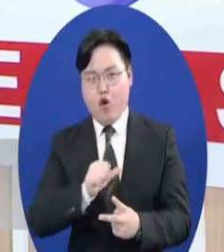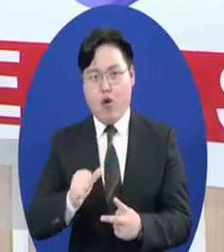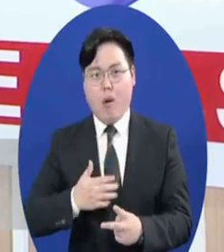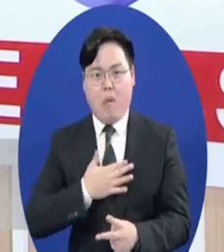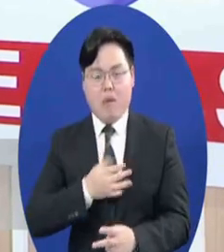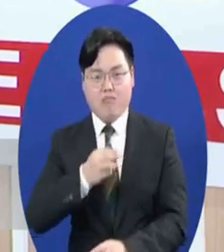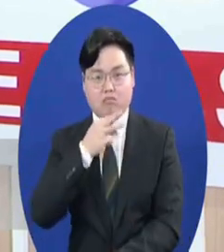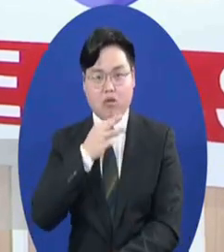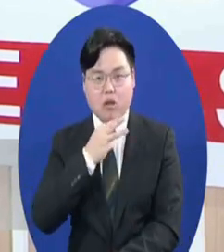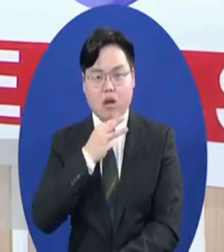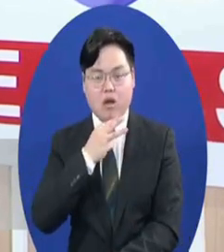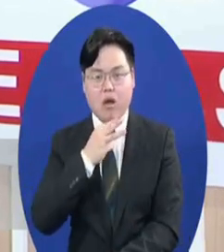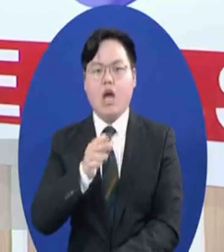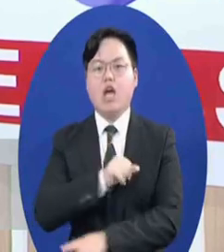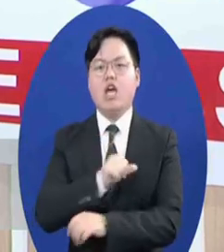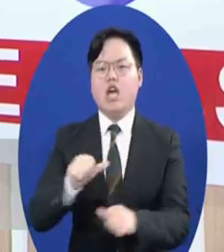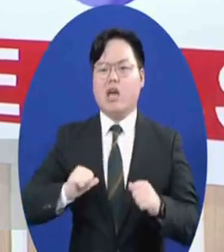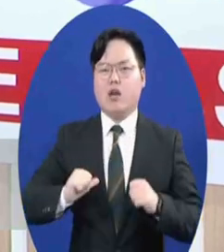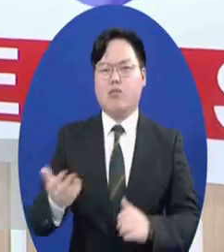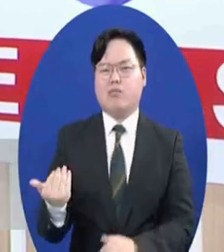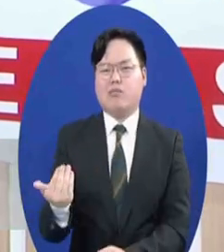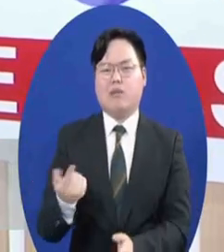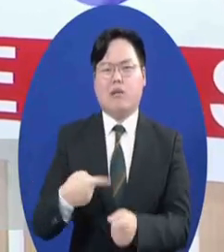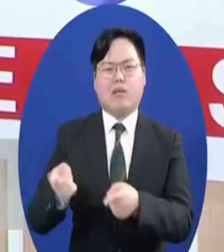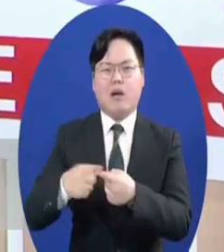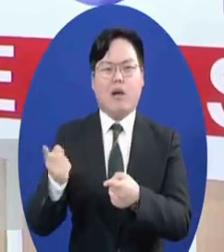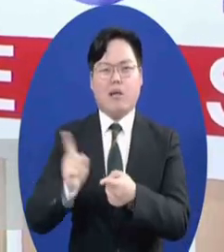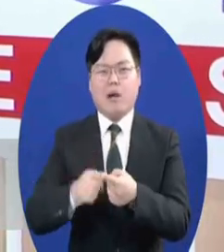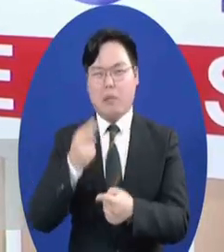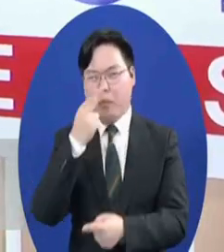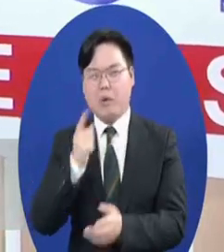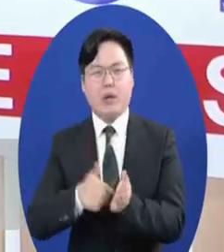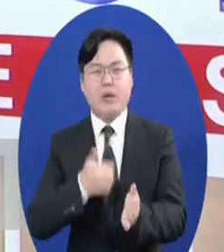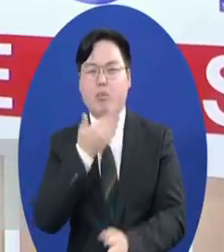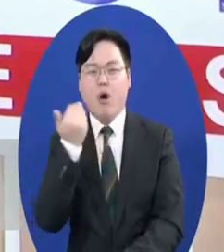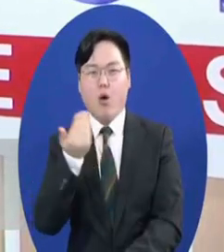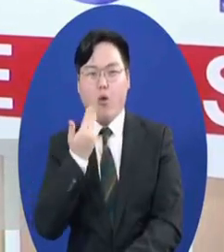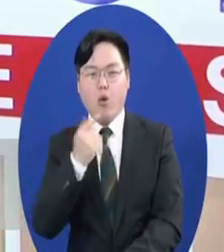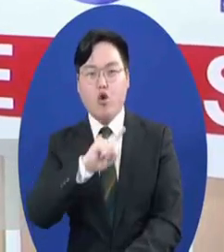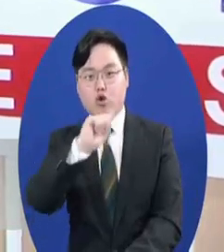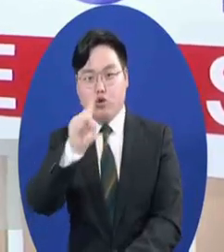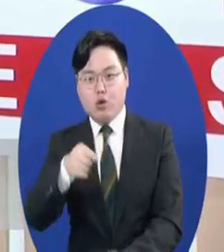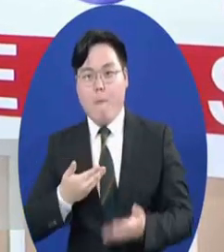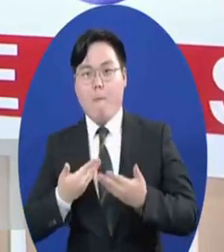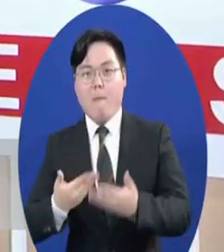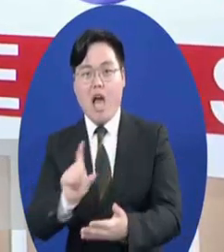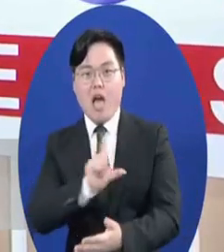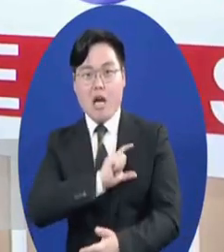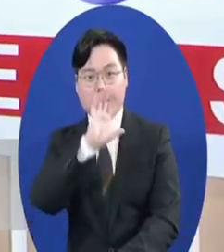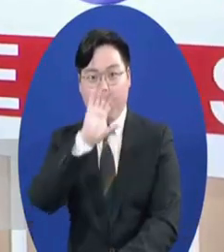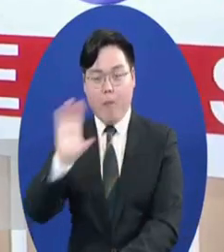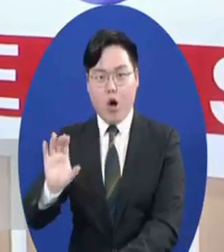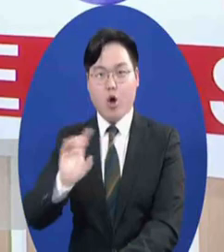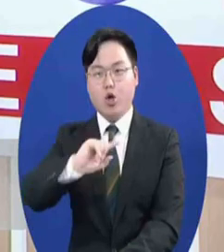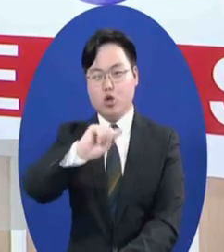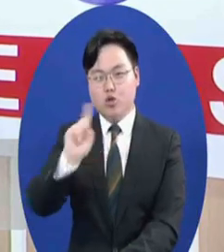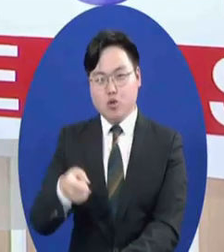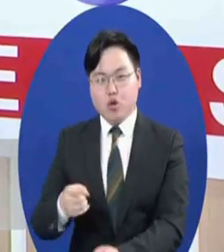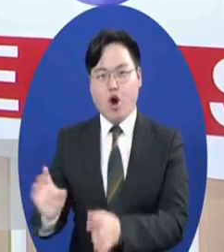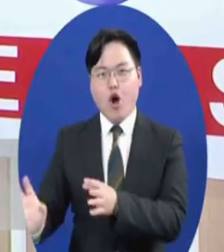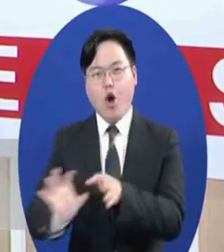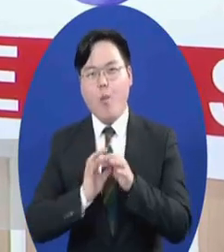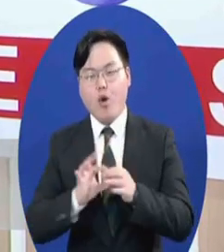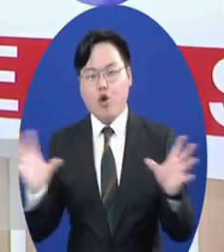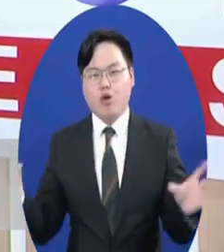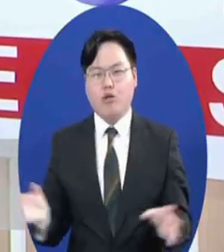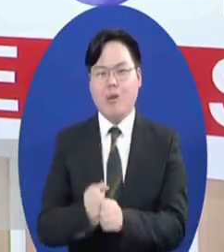мэдээллийг иргэнээс одоо нэгтгэхүү болно гэсэн. За яг зөвшөөрөл олгох эрх бүхий байгуулах нь тухайн зөвшөөрөлтэй холбогдох